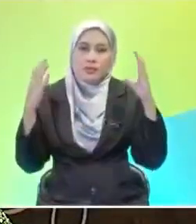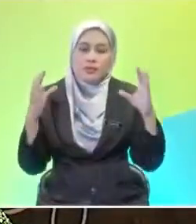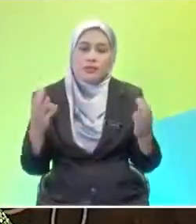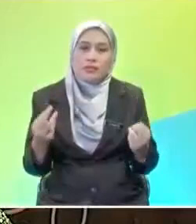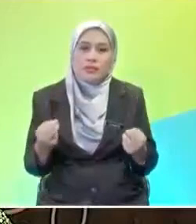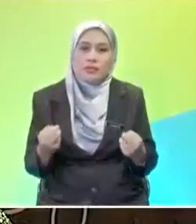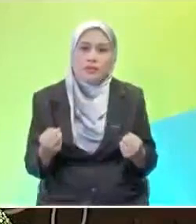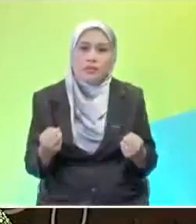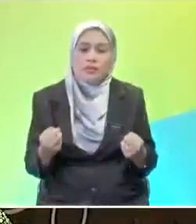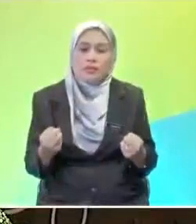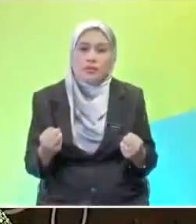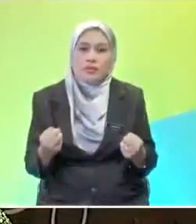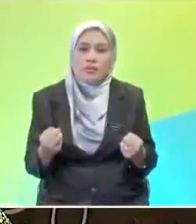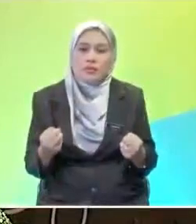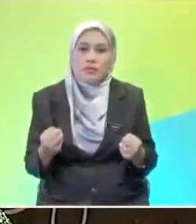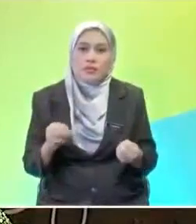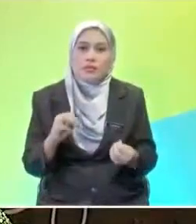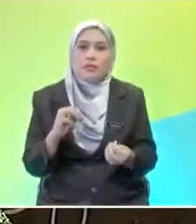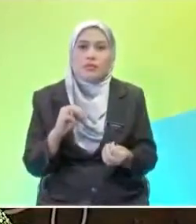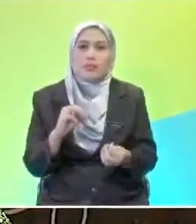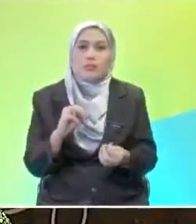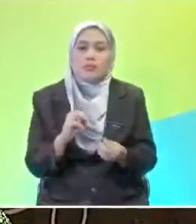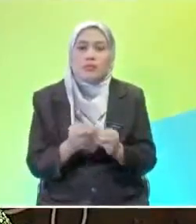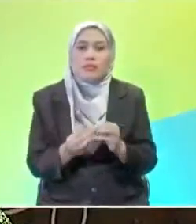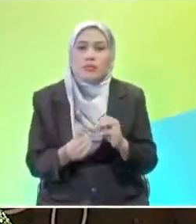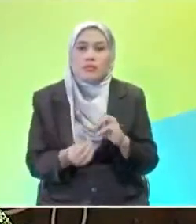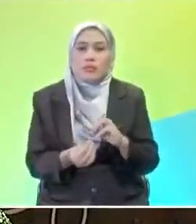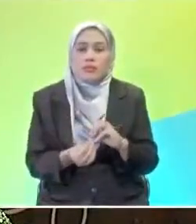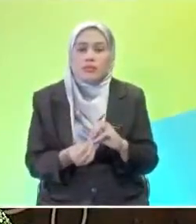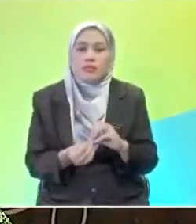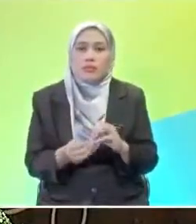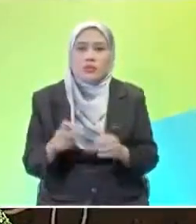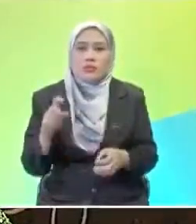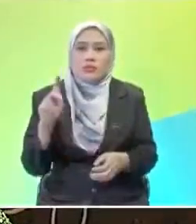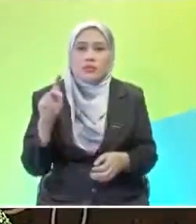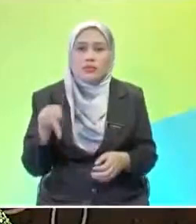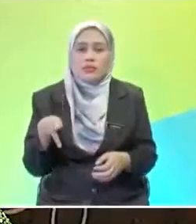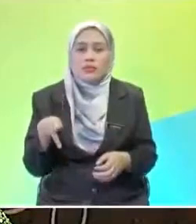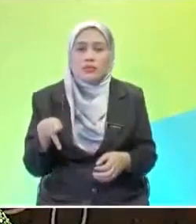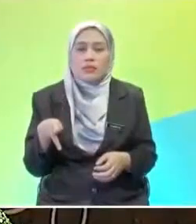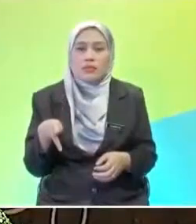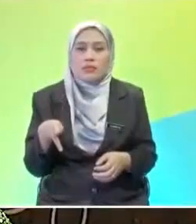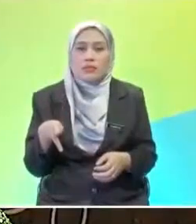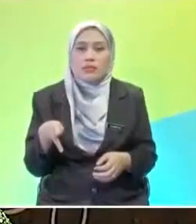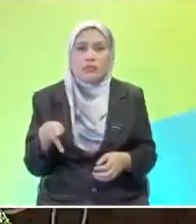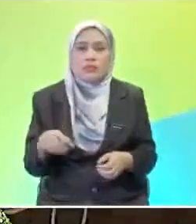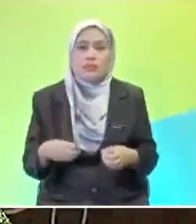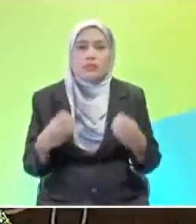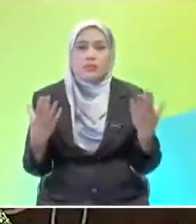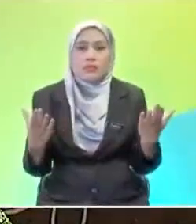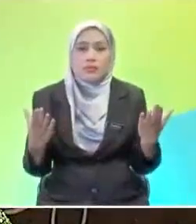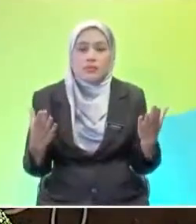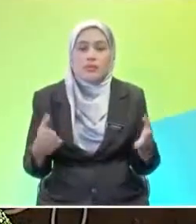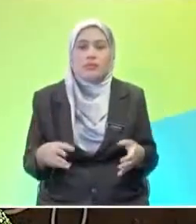tengok lihat balik, ada tak maklumat penting tentang bagaimana masyarakat orang asli menjanakan